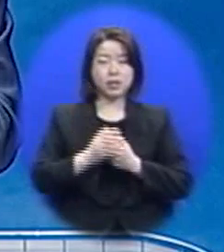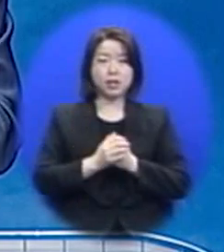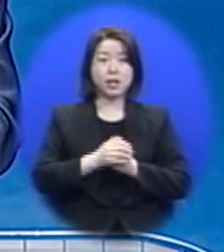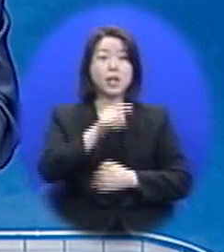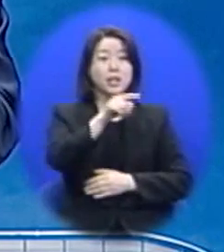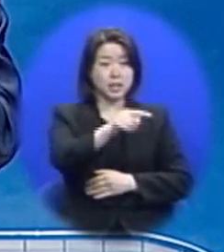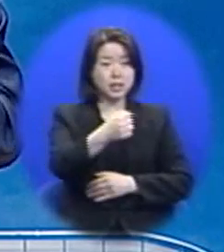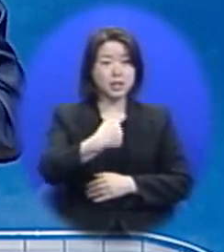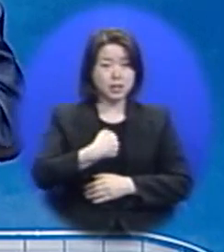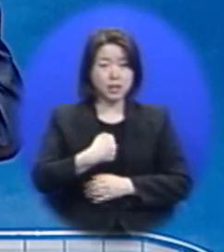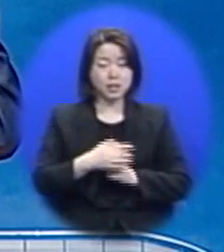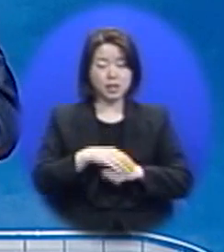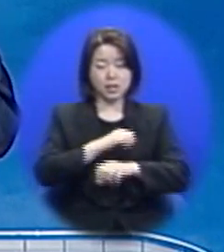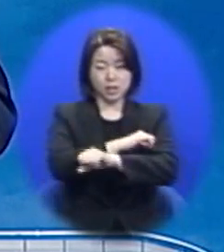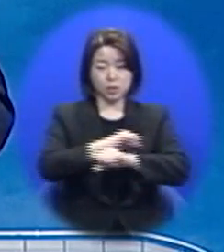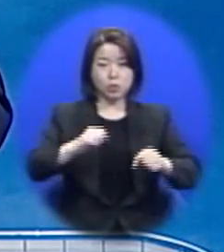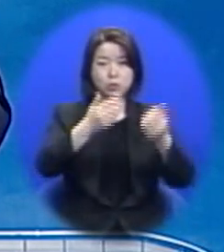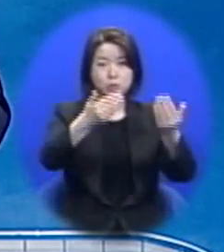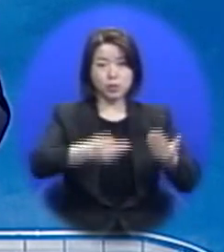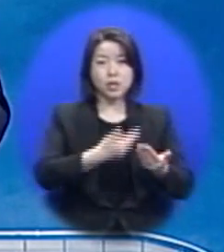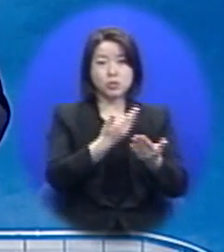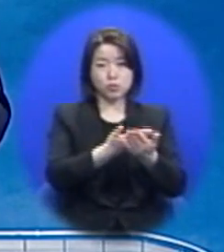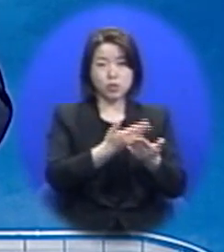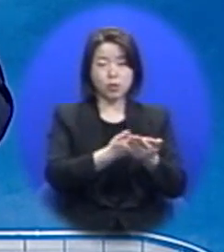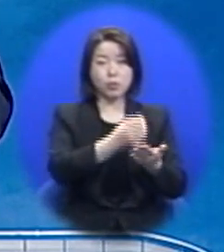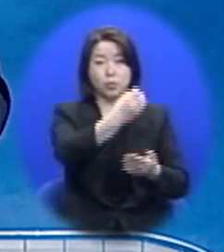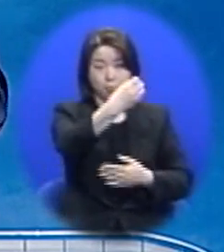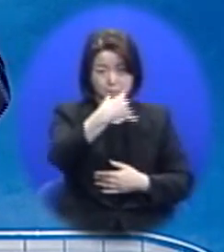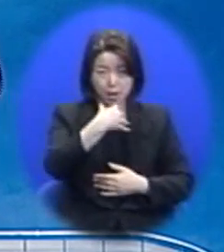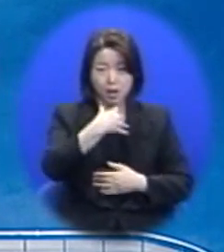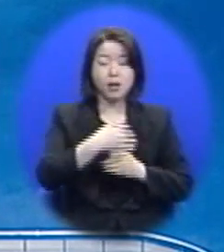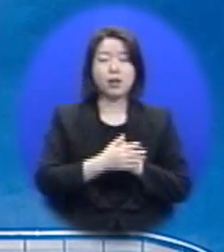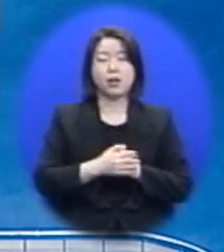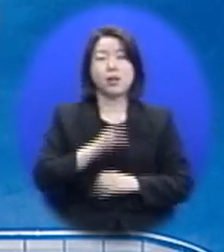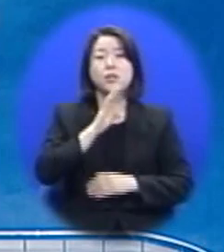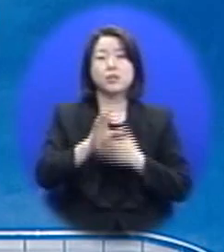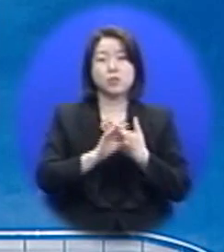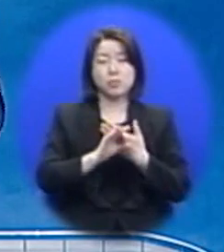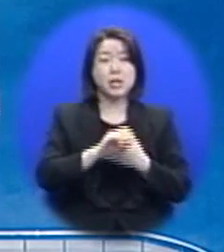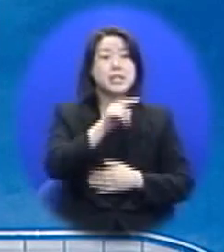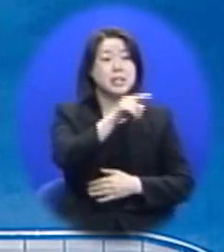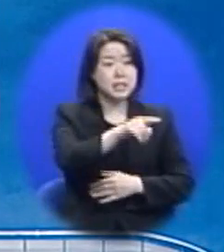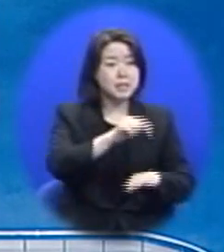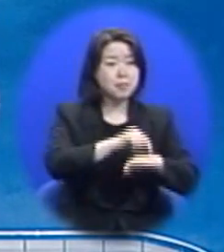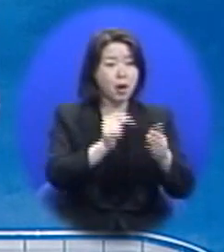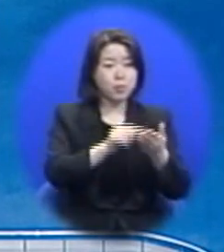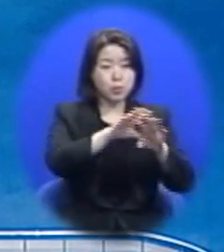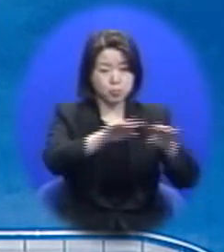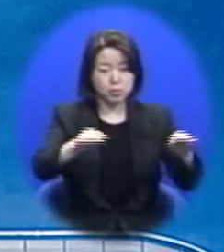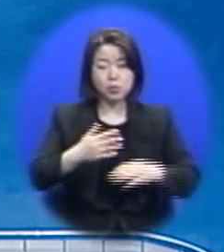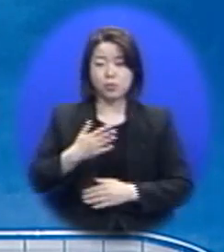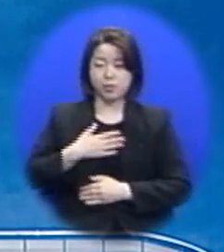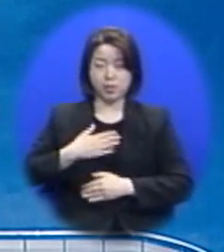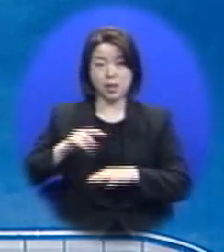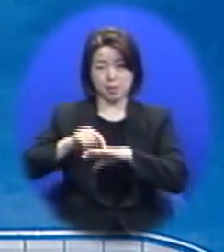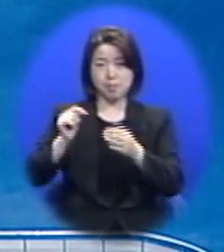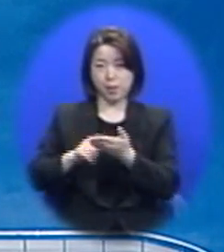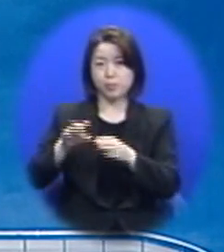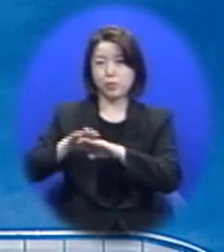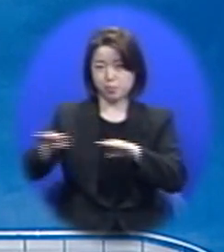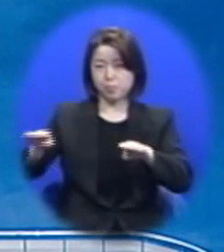너가 나에게 용서해 준다고 말해야 그래야 내 마음도 풀리겠고 아빠 마음도 풀릴 수 있겠다.